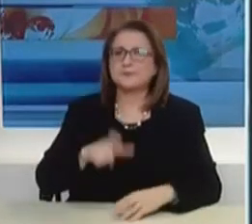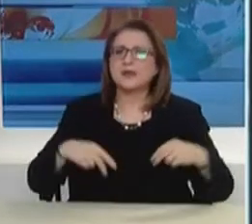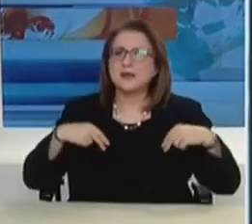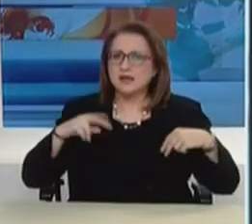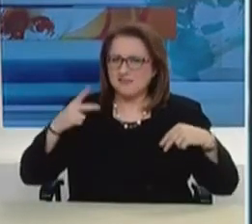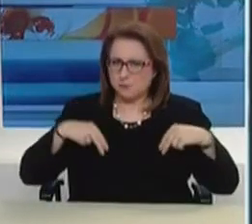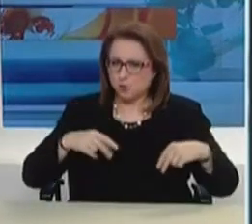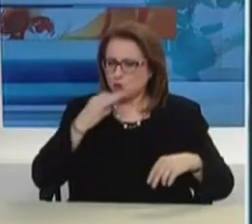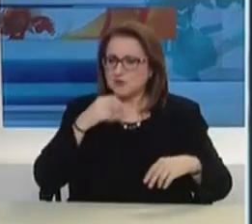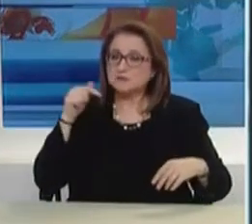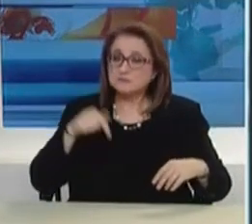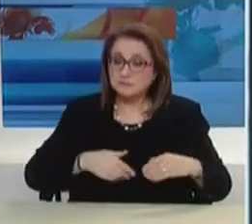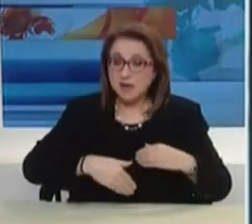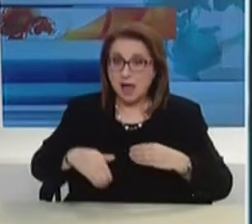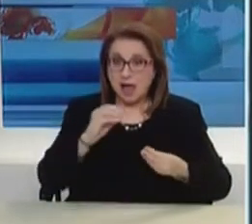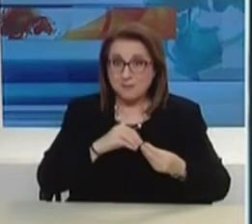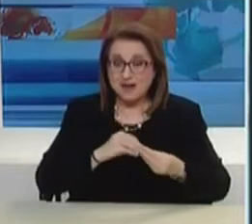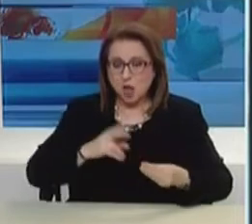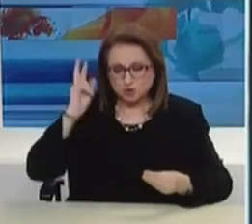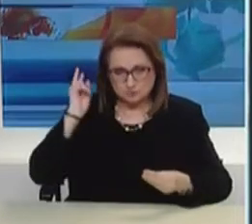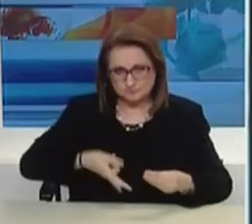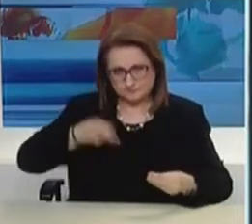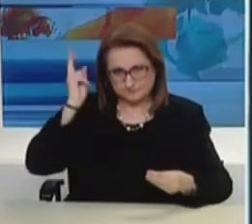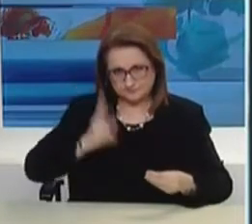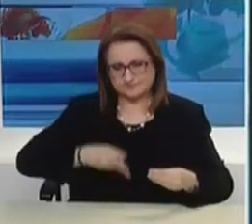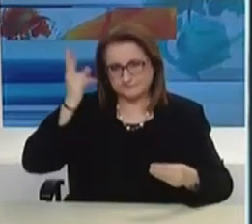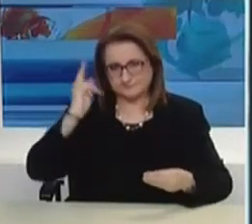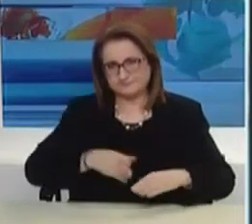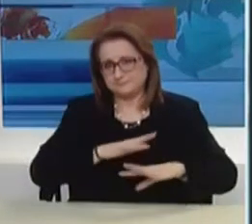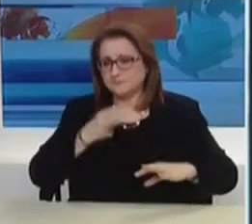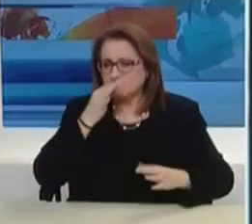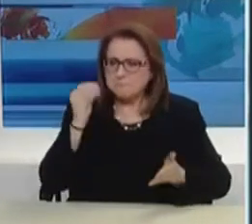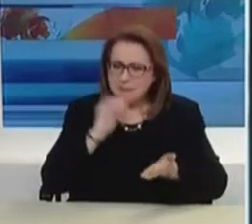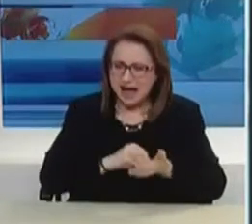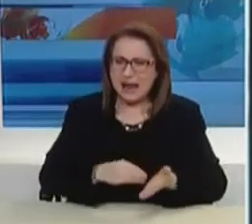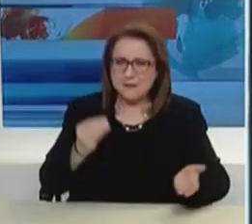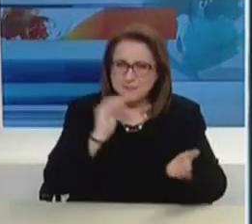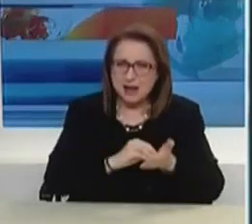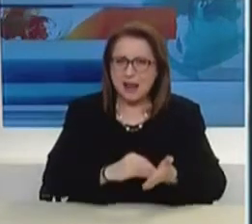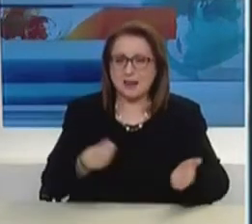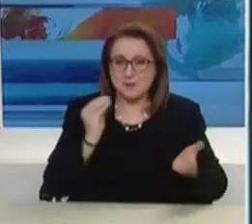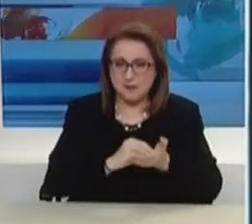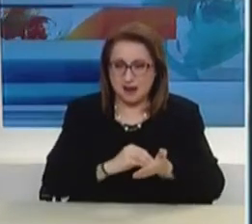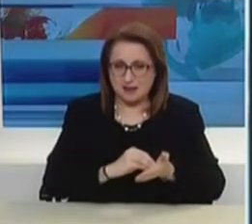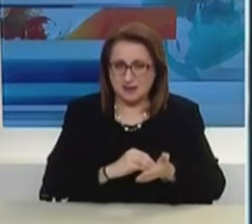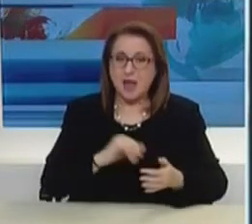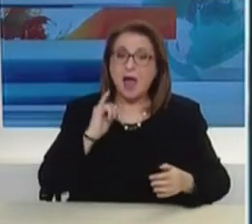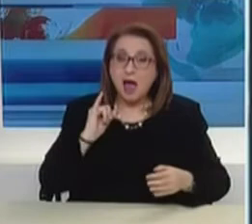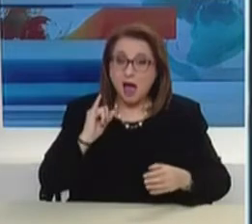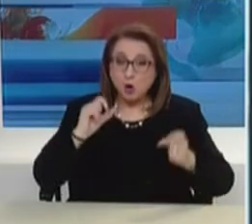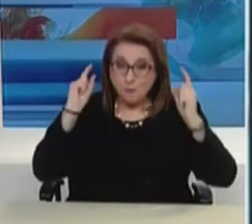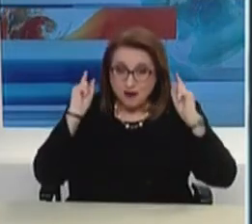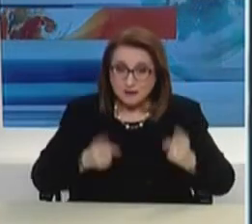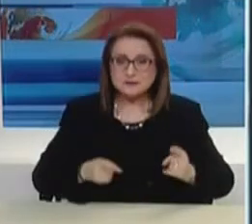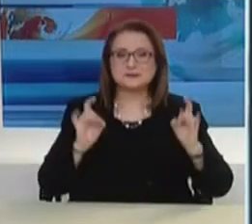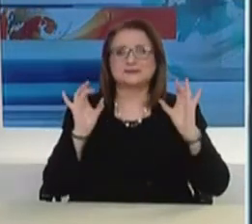κρίσιμος. Αυτό το έχουμε πει και θα συνεχίσουμε να το λέμε. Η κατάσταση είναι ακόμα ρευστή και τίποτα δεν έχει κριθεί. Τίποτα δεν